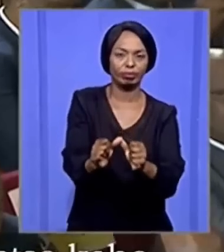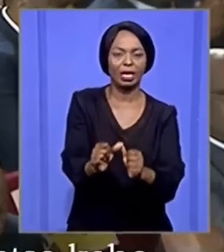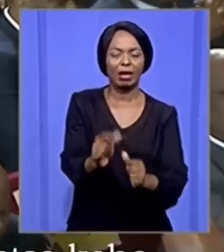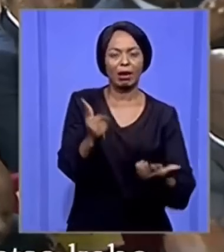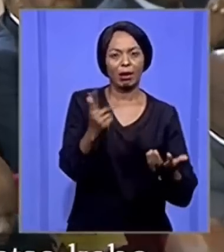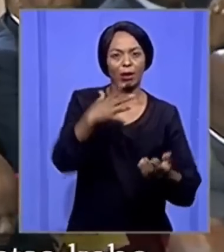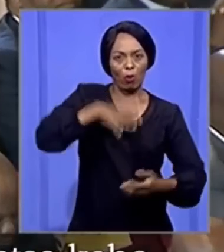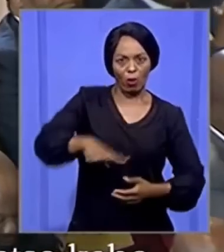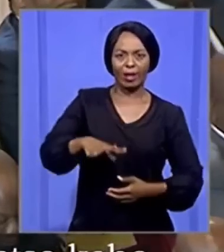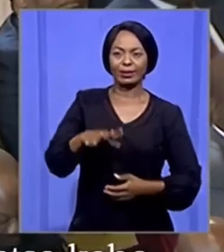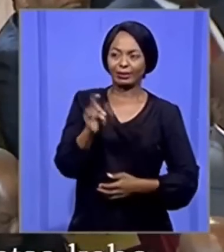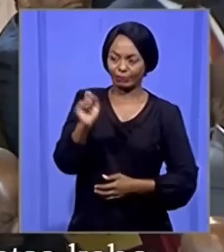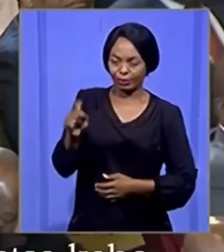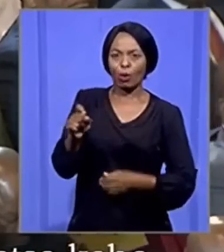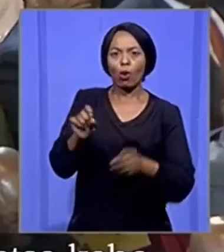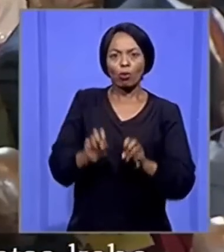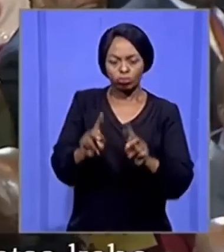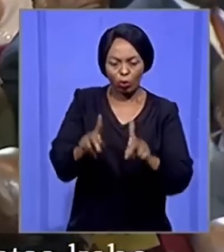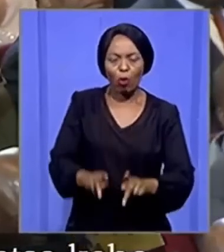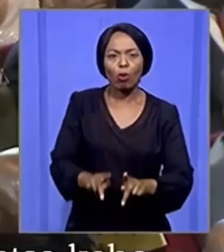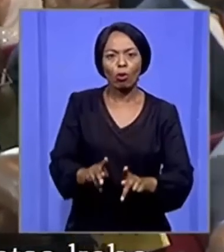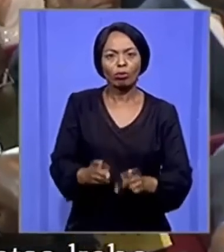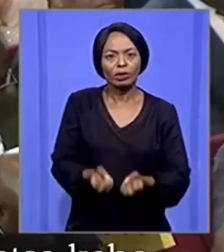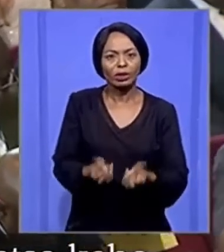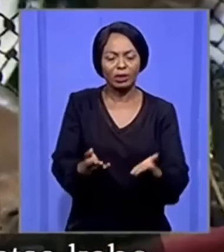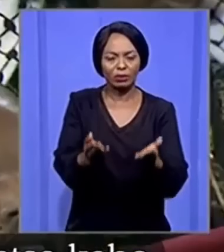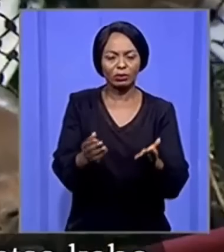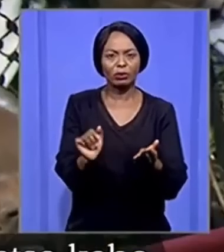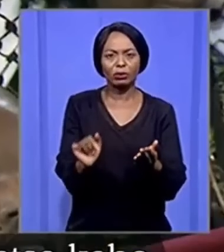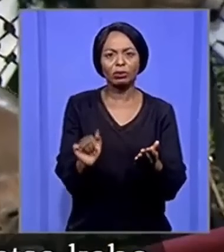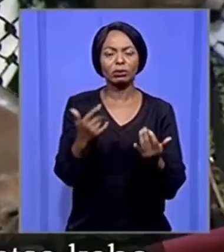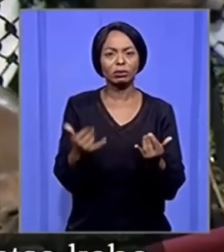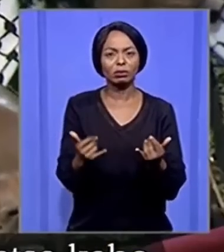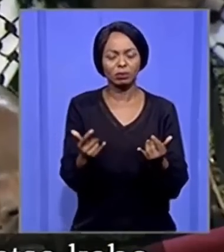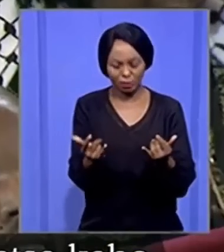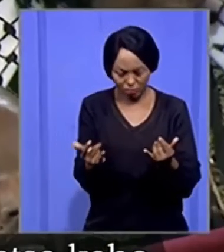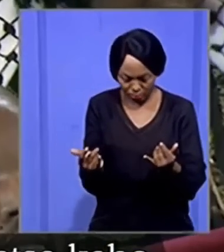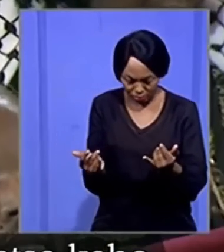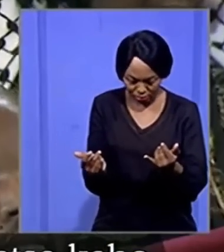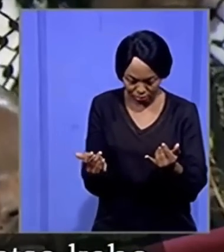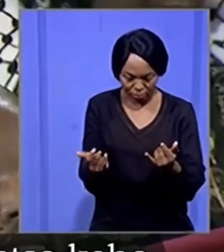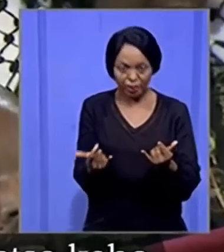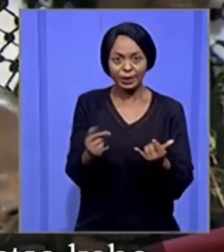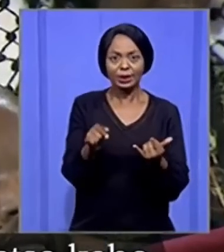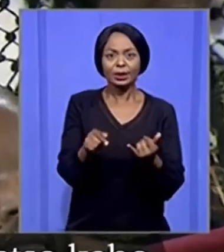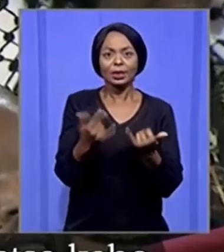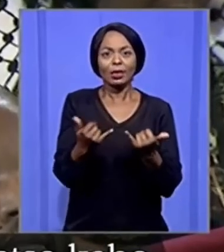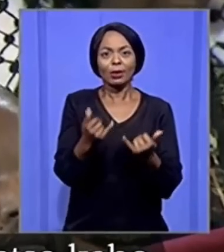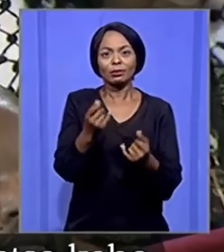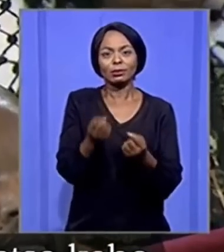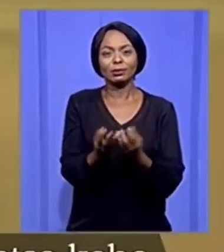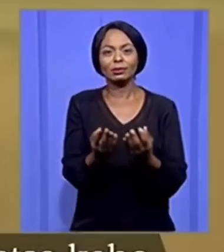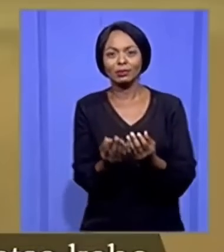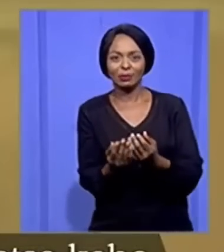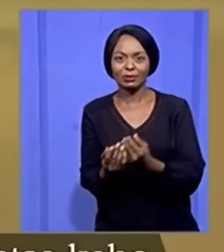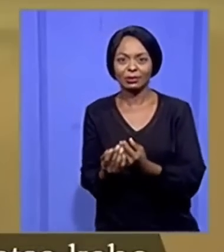fe thekgo ka gore ge le gore go tla be go na le di-politician tse le gore di dira ntho e re bitsang